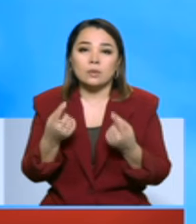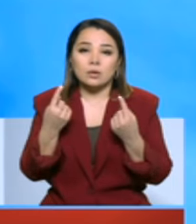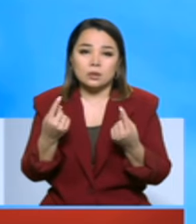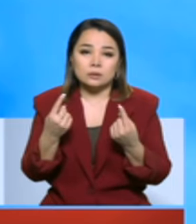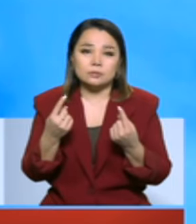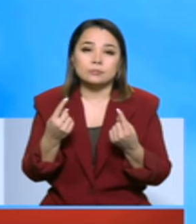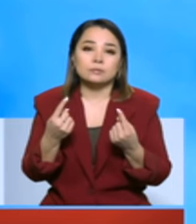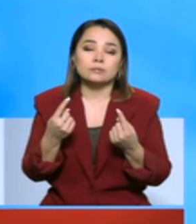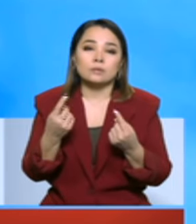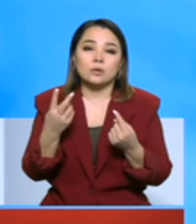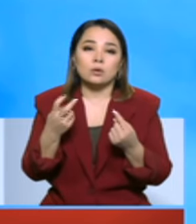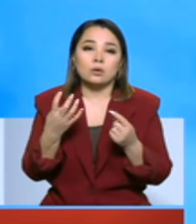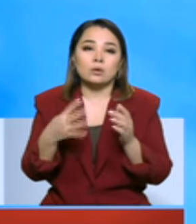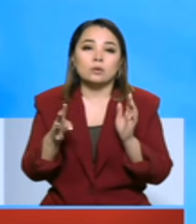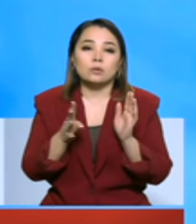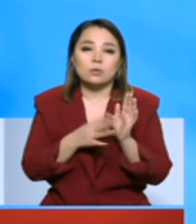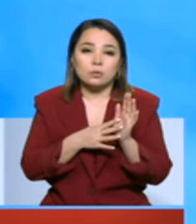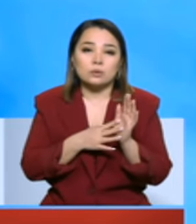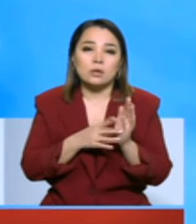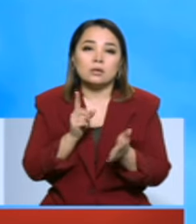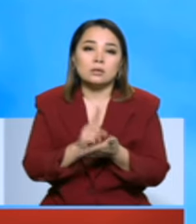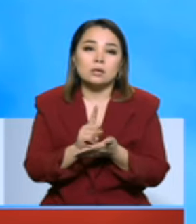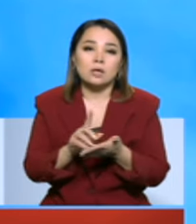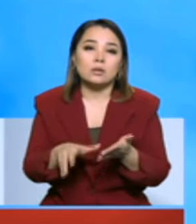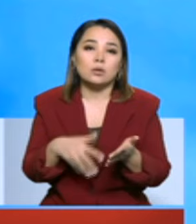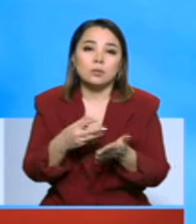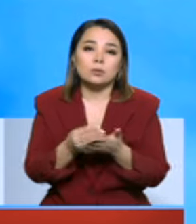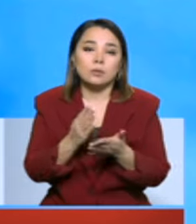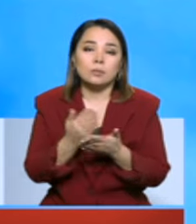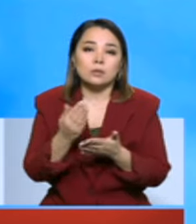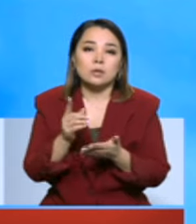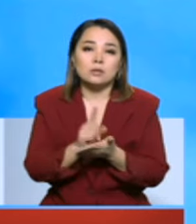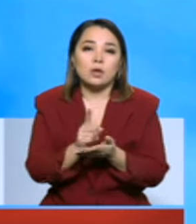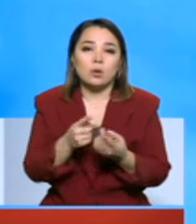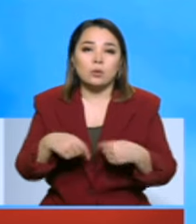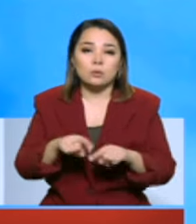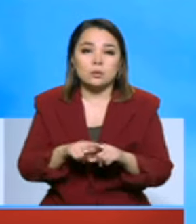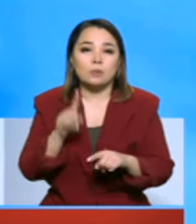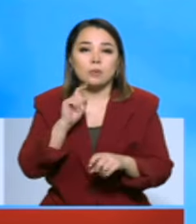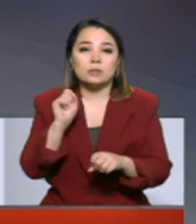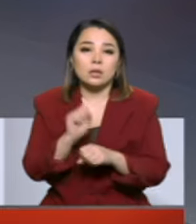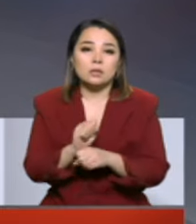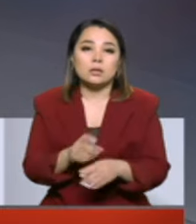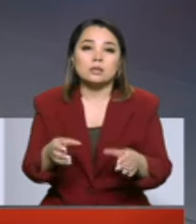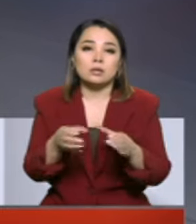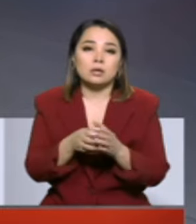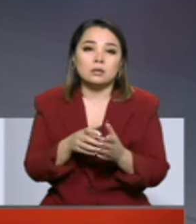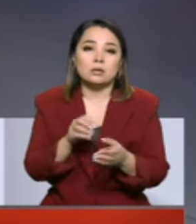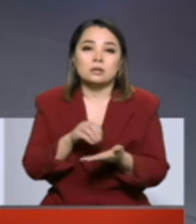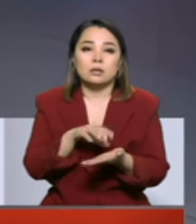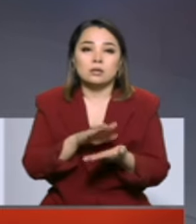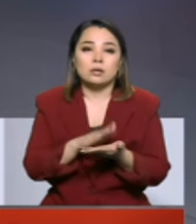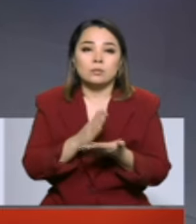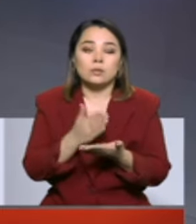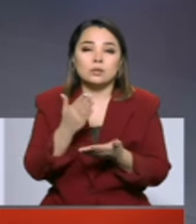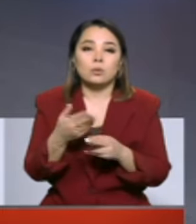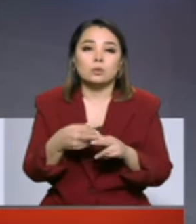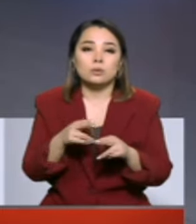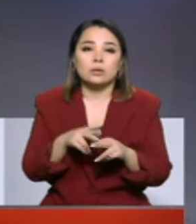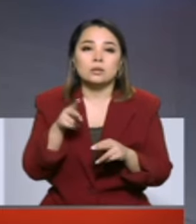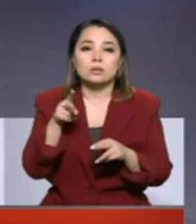ірі 249 салық төлеуші салық органдарында мониторинг ретінде тіркелген.